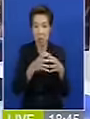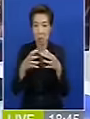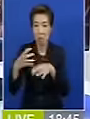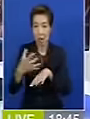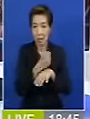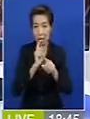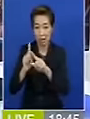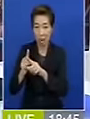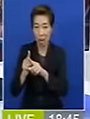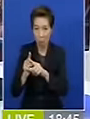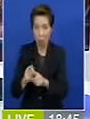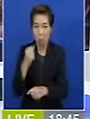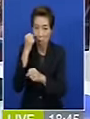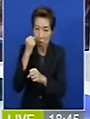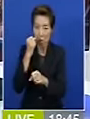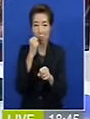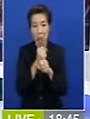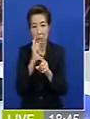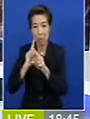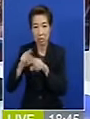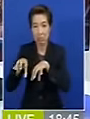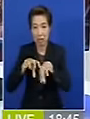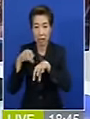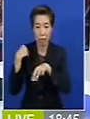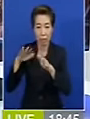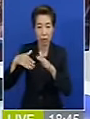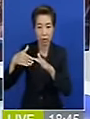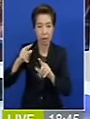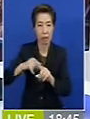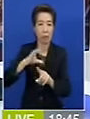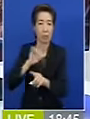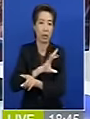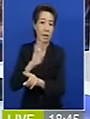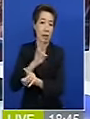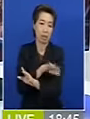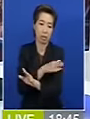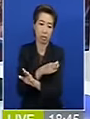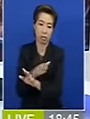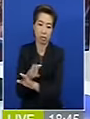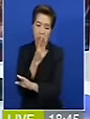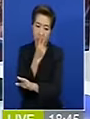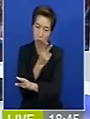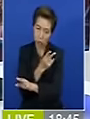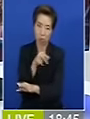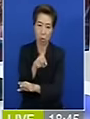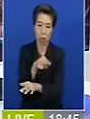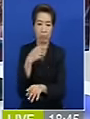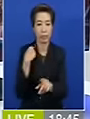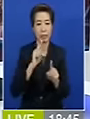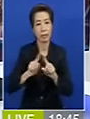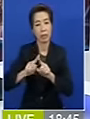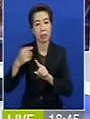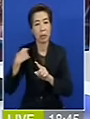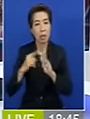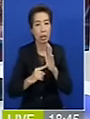การเมืองเคลื่อนไหวเยอะพอสมควรนะครับระหว่างนี้ไปจนถึง 7สิงหาคมนี่แหละครับต้องลุ้นกันหลายจุดด้วยกันนะ